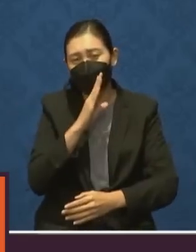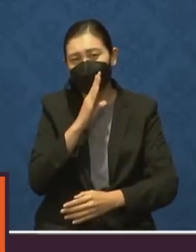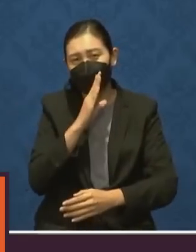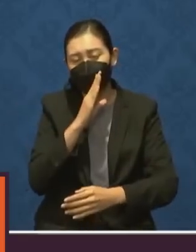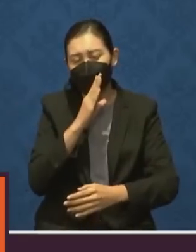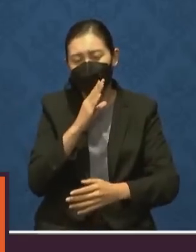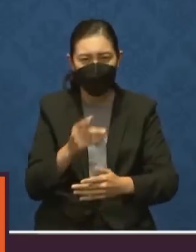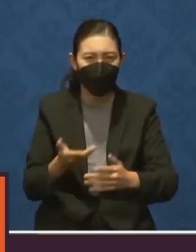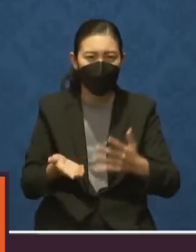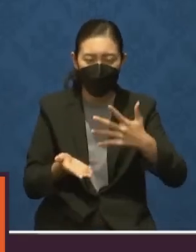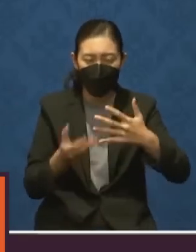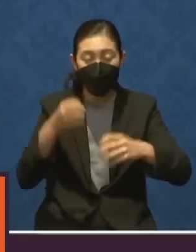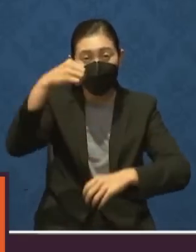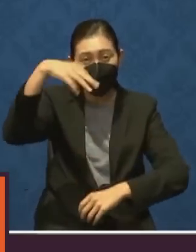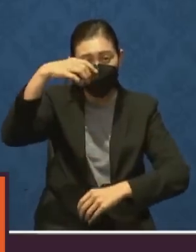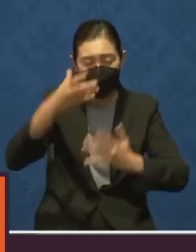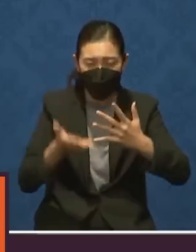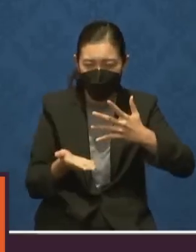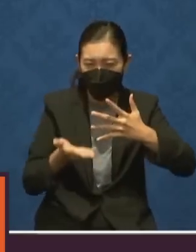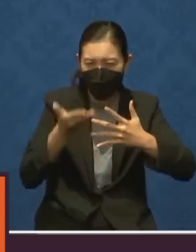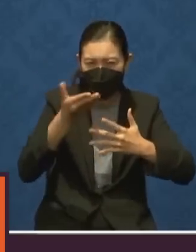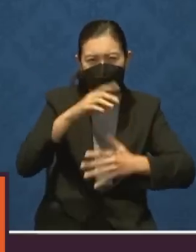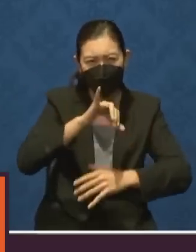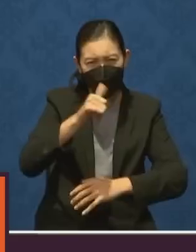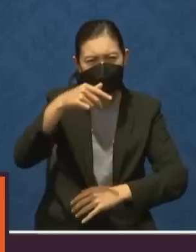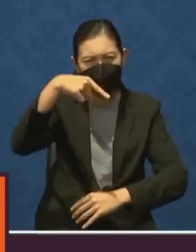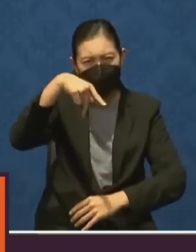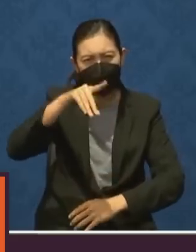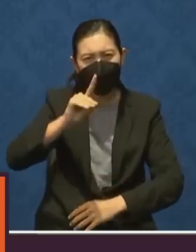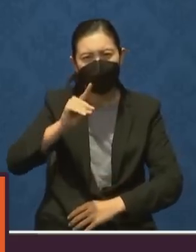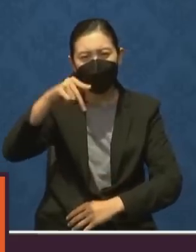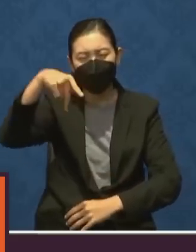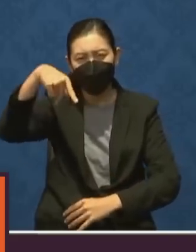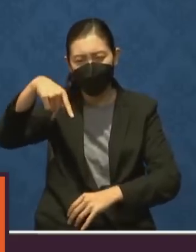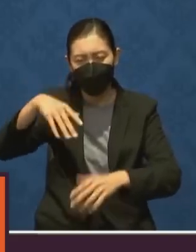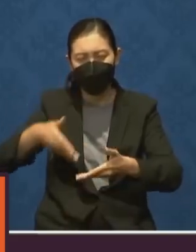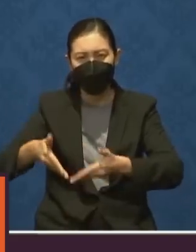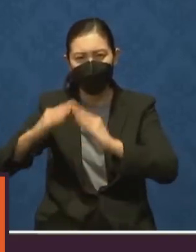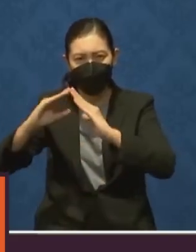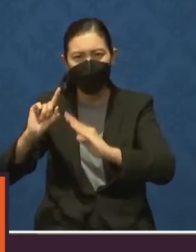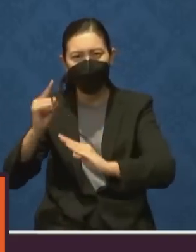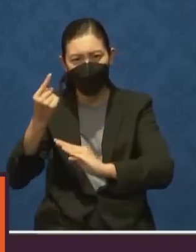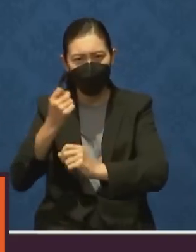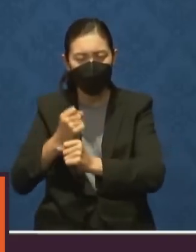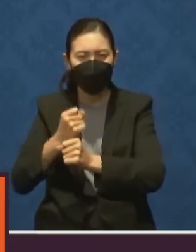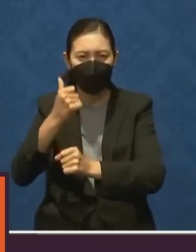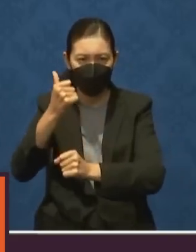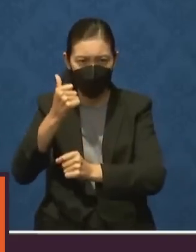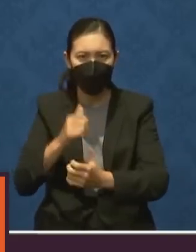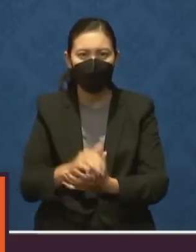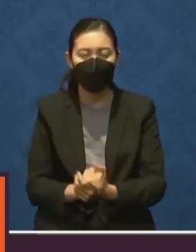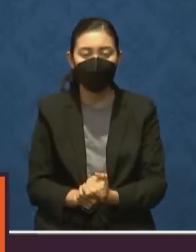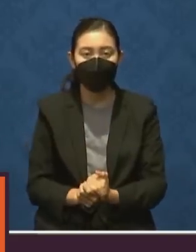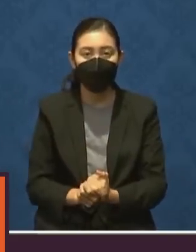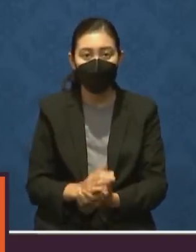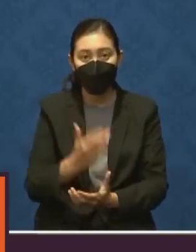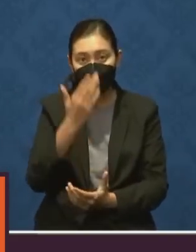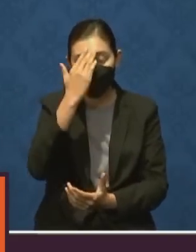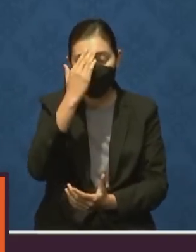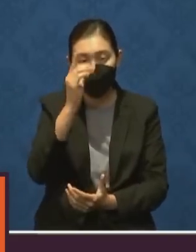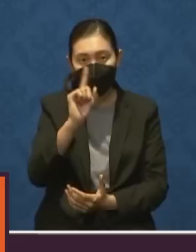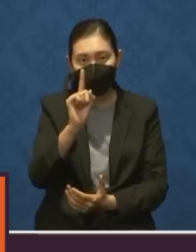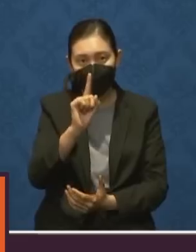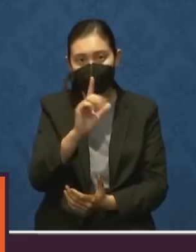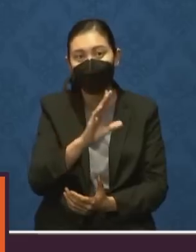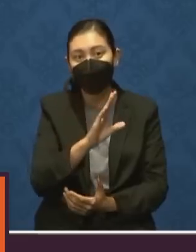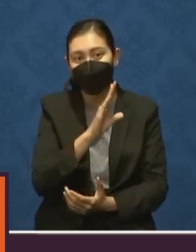ปีทุกปีครัเพื่ออะไรครั...เพมาสขั้ตอนสุดท้ายครัพราappar or ch.f.จะได้มเหตุผลในก